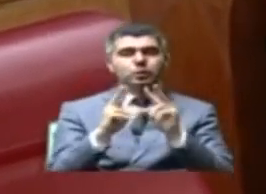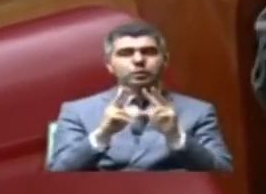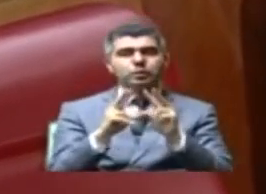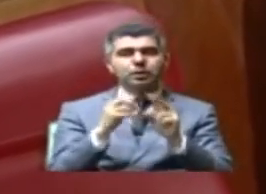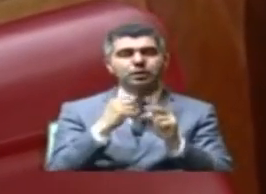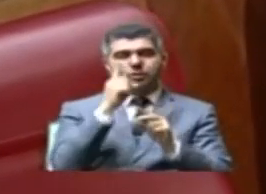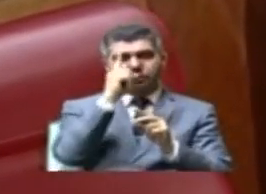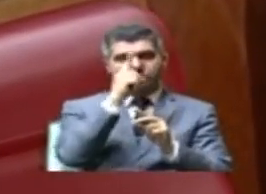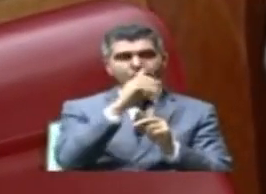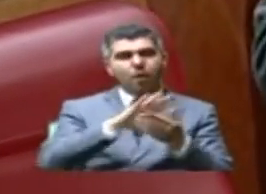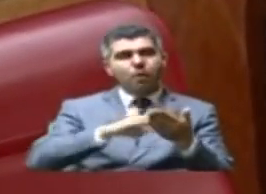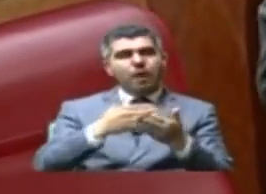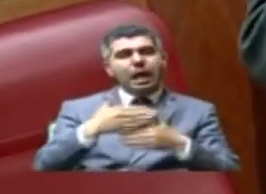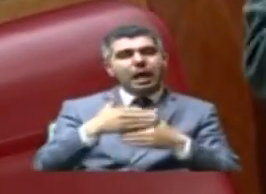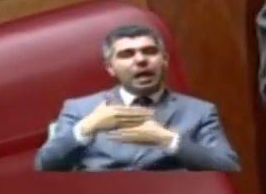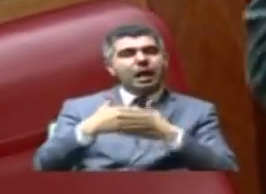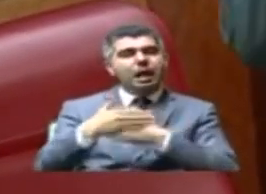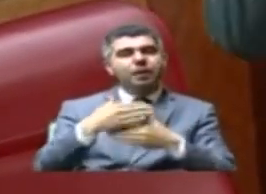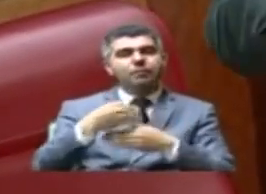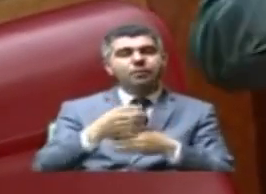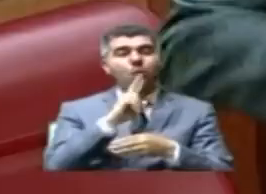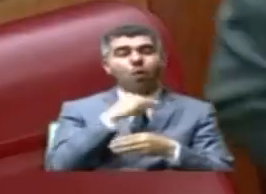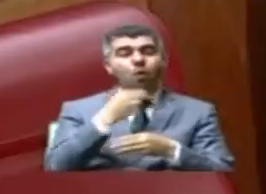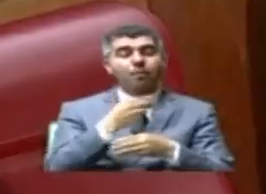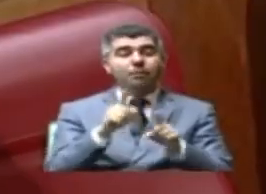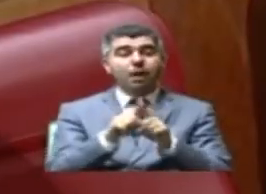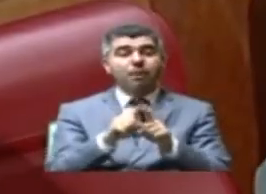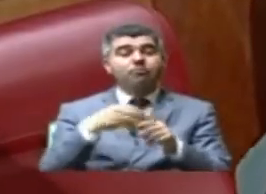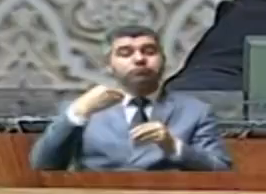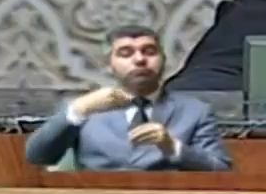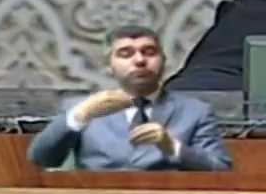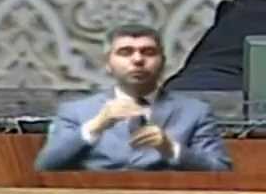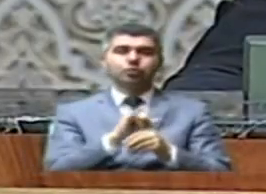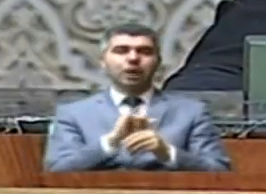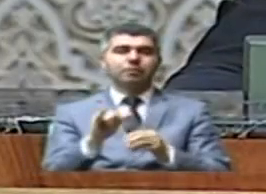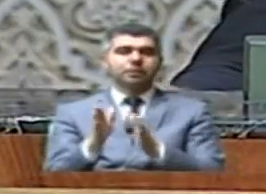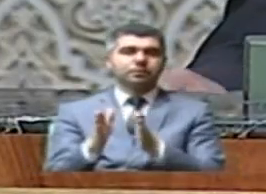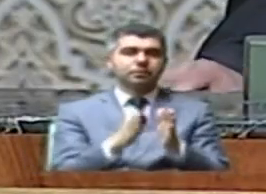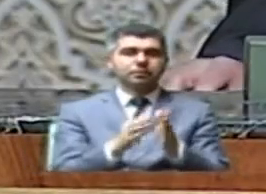متوفره وما يمكنش. شكرا السيد الوزير، نقولوا بان الحكومه انتهى الوقت. السيد الوزير انتهى الوقت، من فضلك انتهى الوقت.